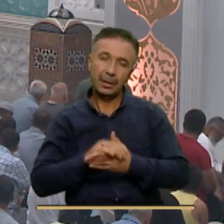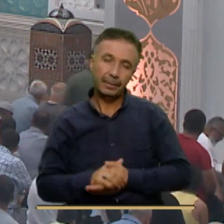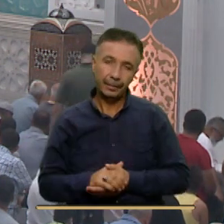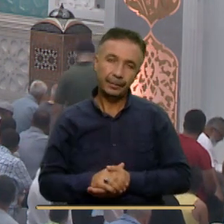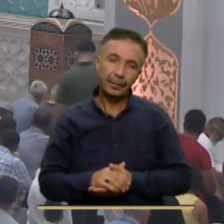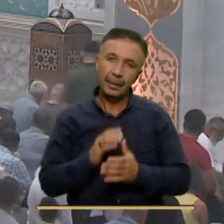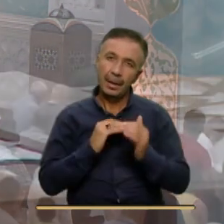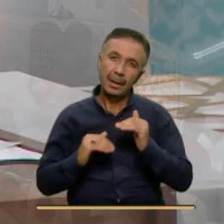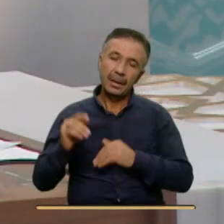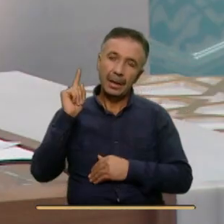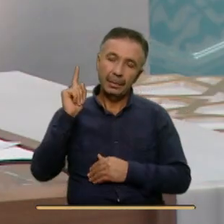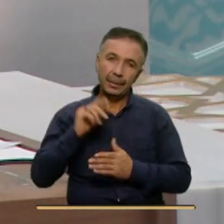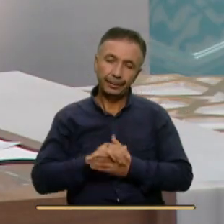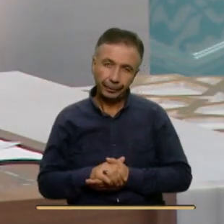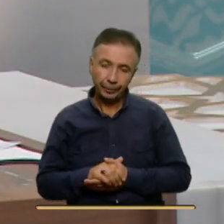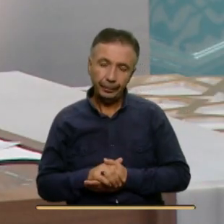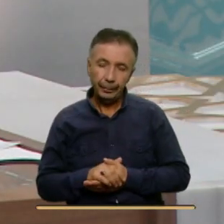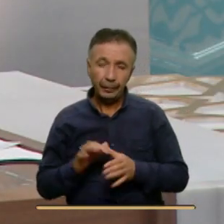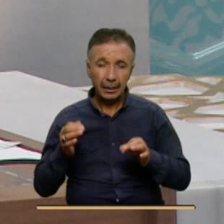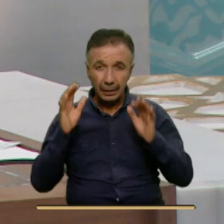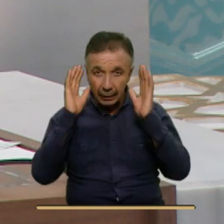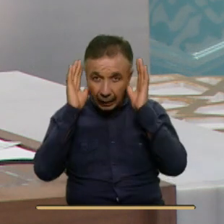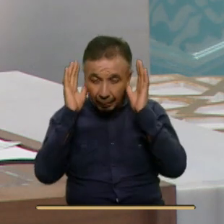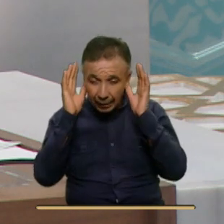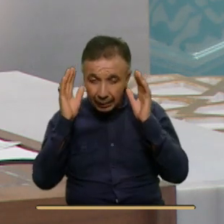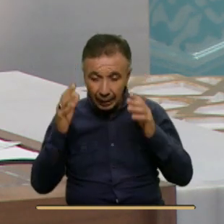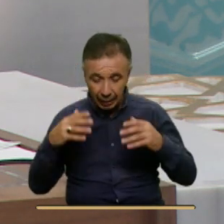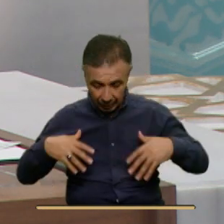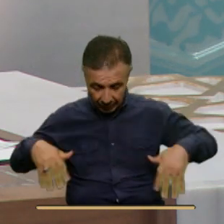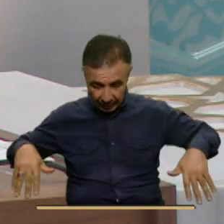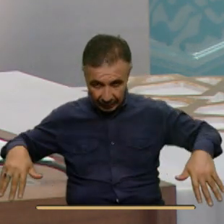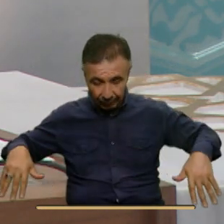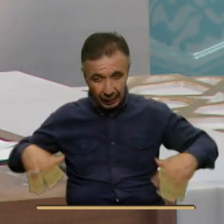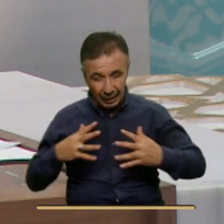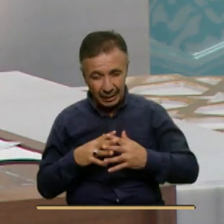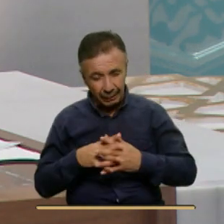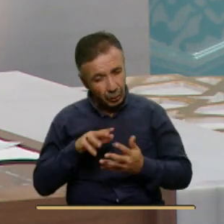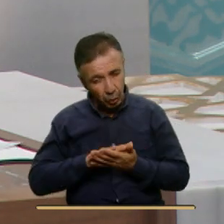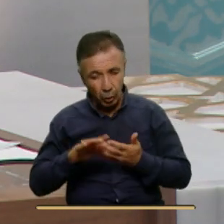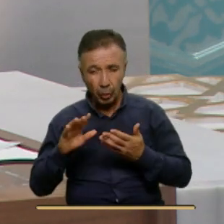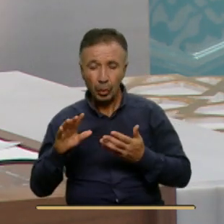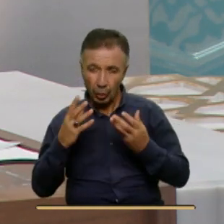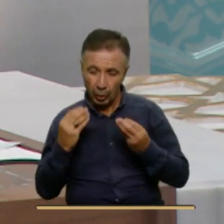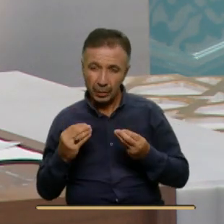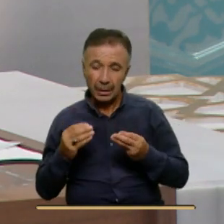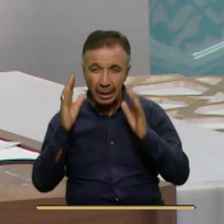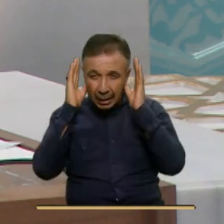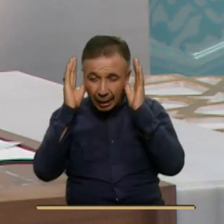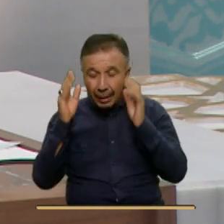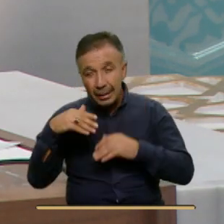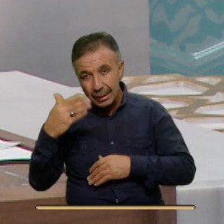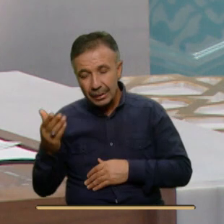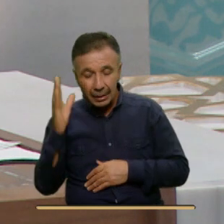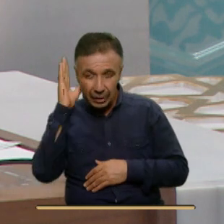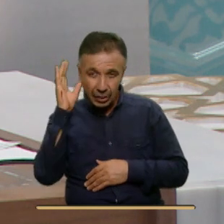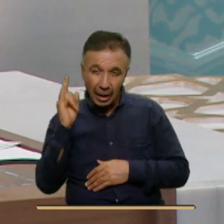Ekber. Cenab-ı Hak nasıl ki namazda saflarımı sık ve düzgün tutuyorsak, namaz dışında da,